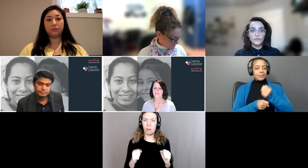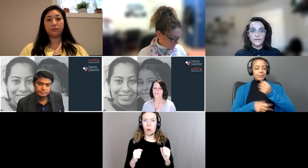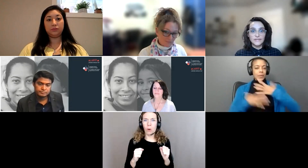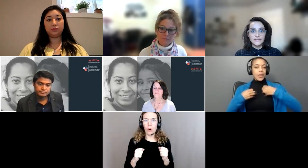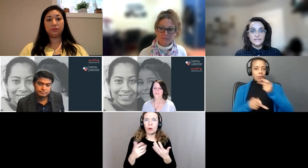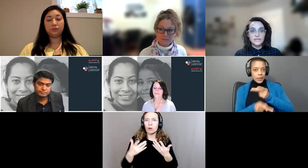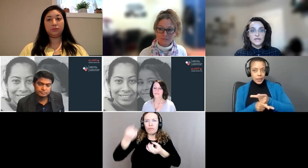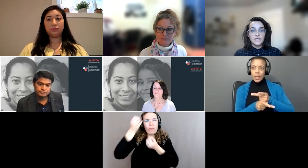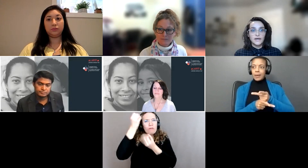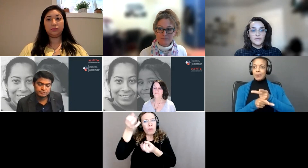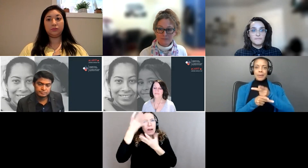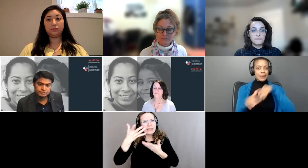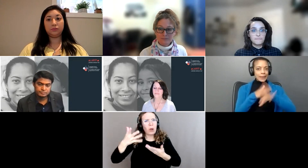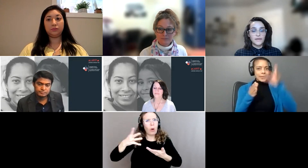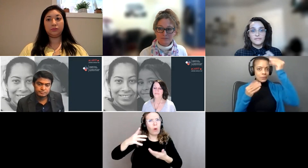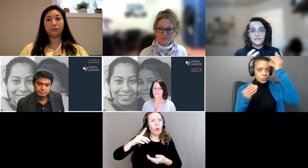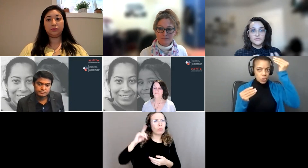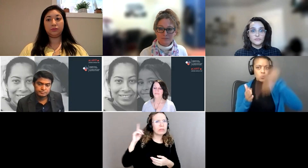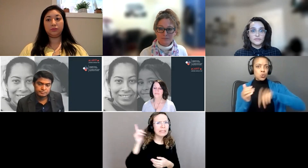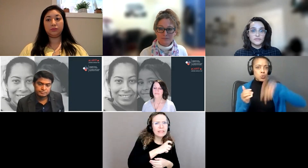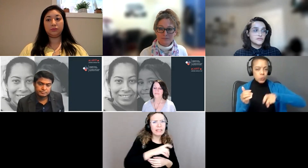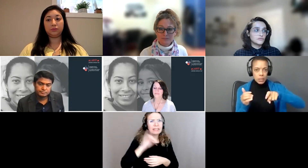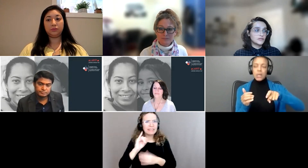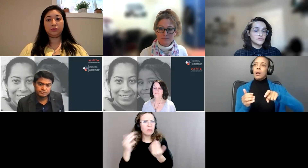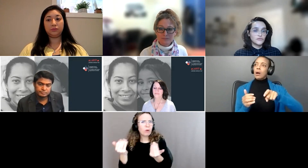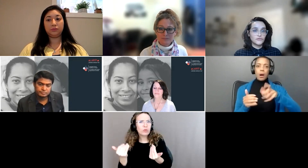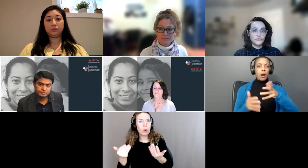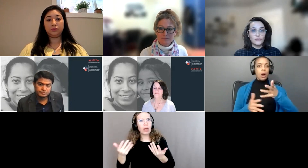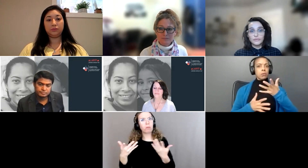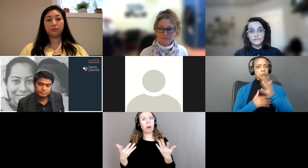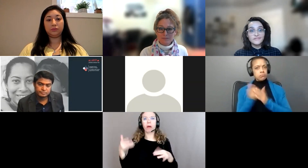informations complexes lorsque le besoin se fait sentir. Et le but,